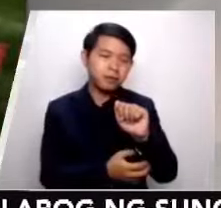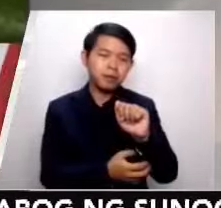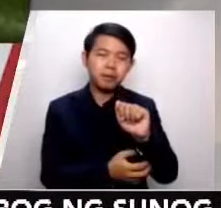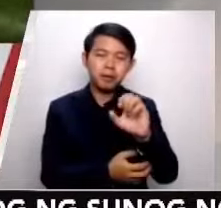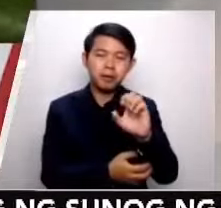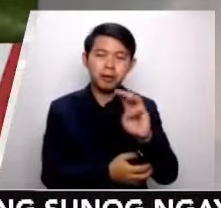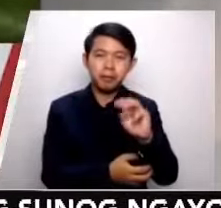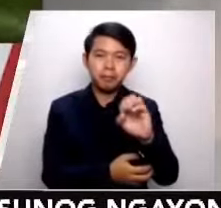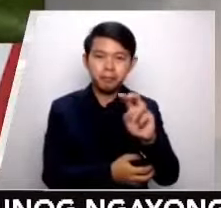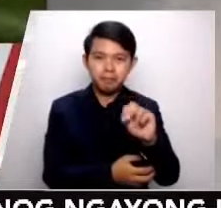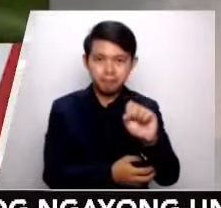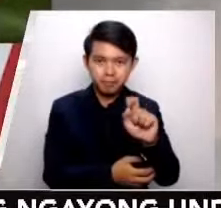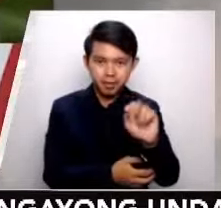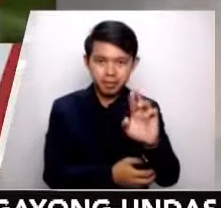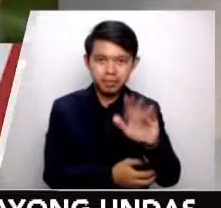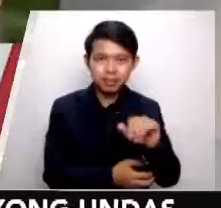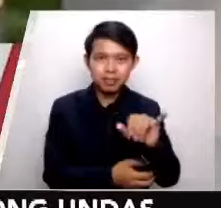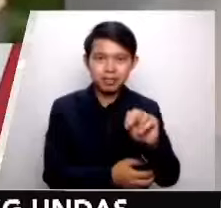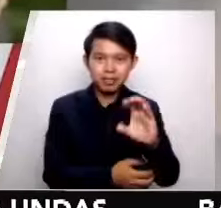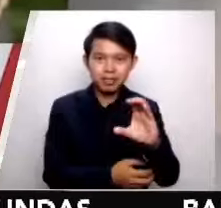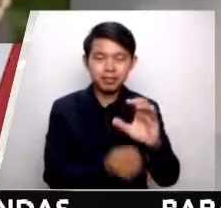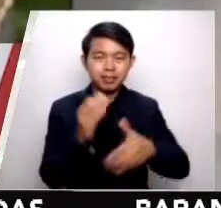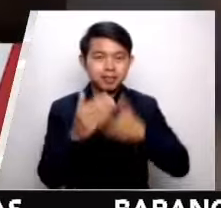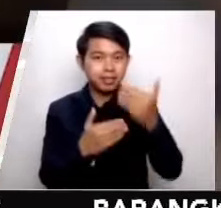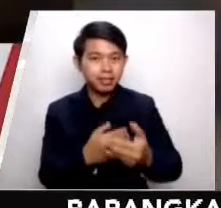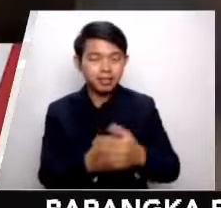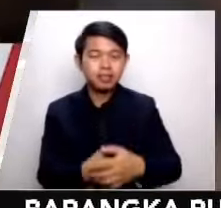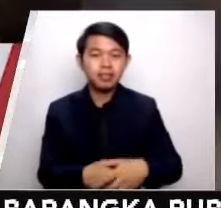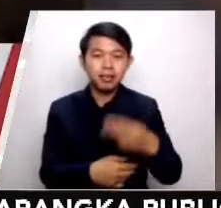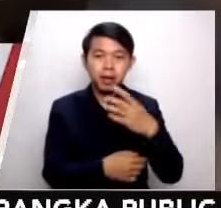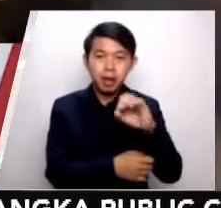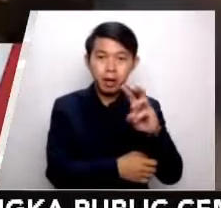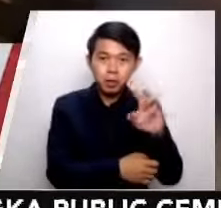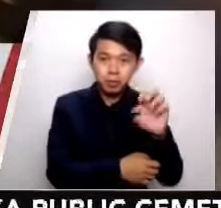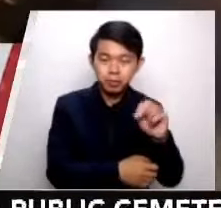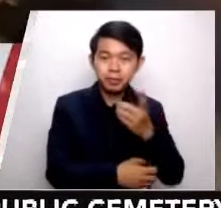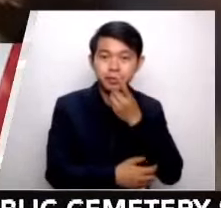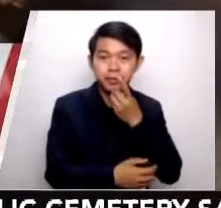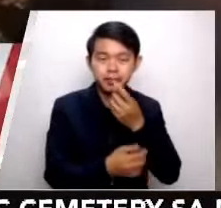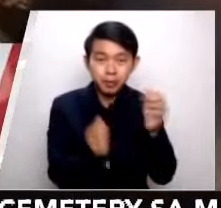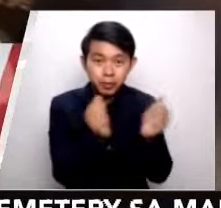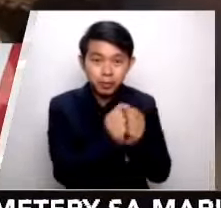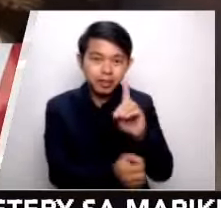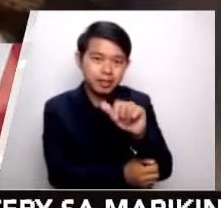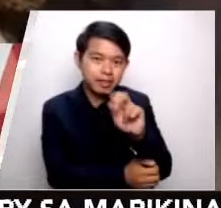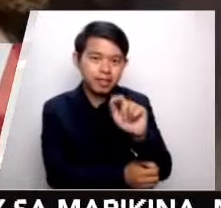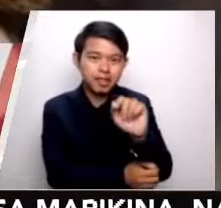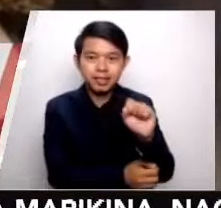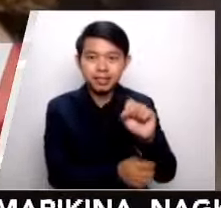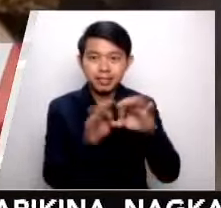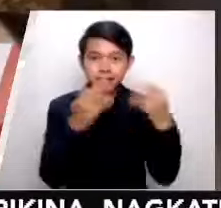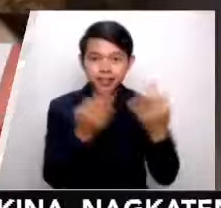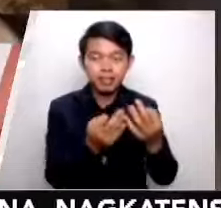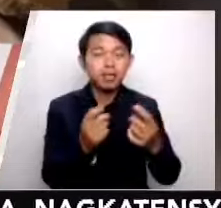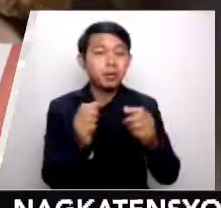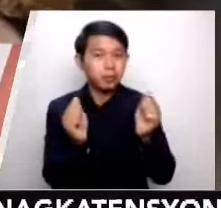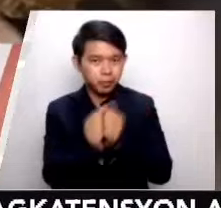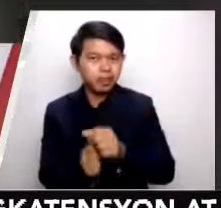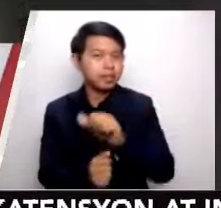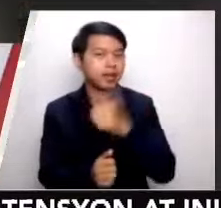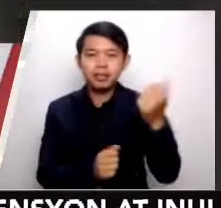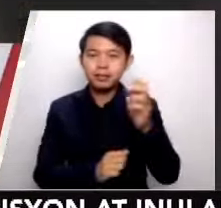May star-studded Halloween dinner naman ang Dantes family. Present ang ilang sikat na kapuso Real and Real Love Team.